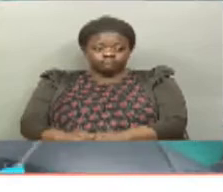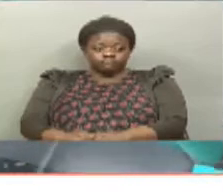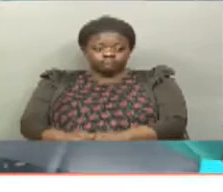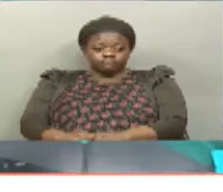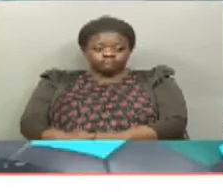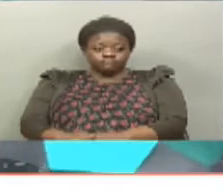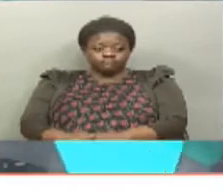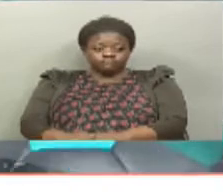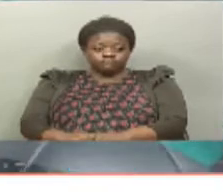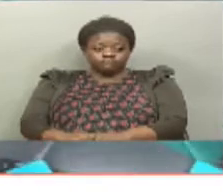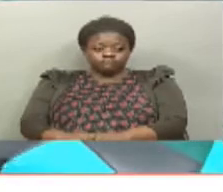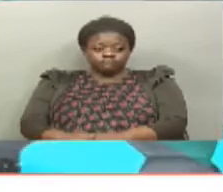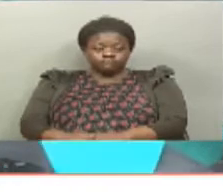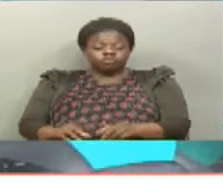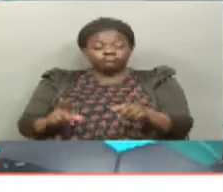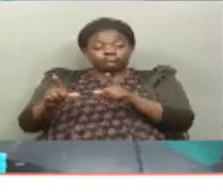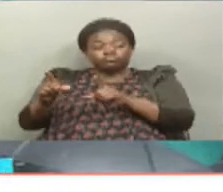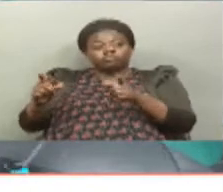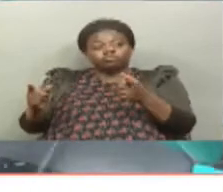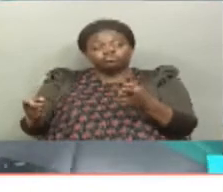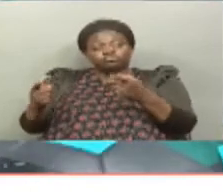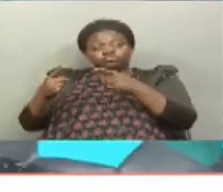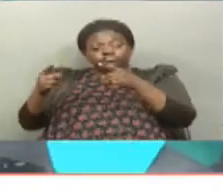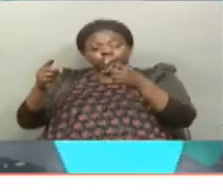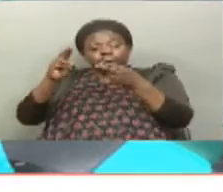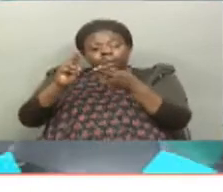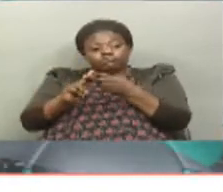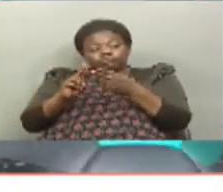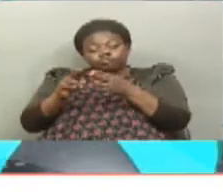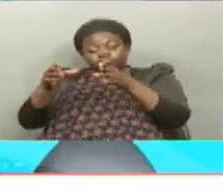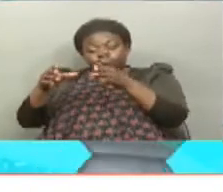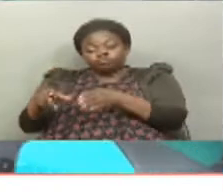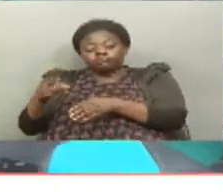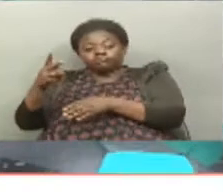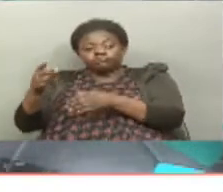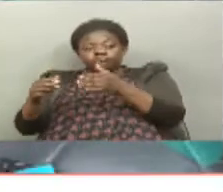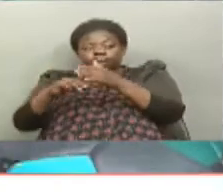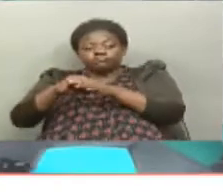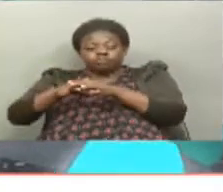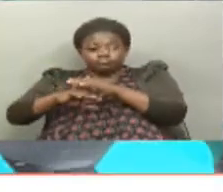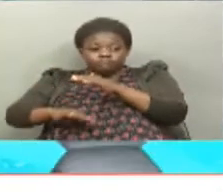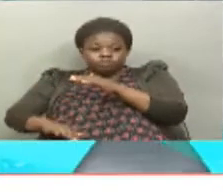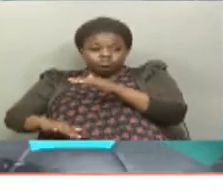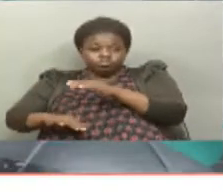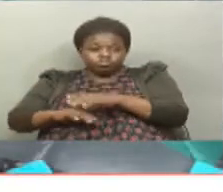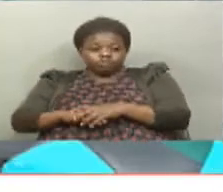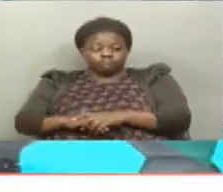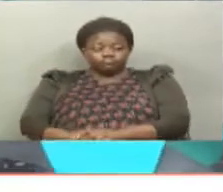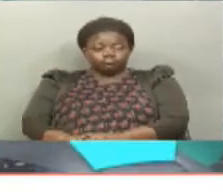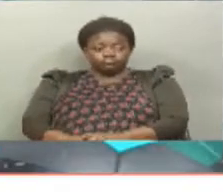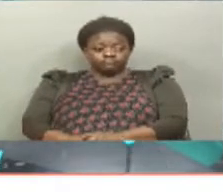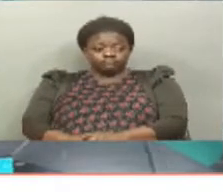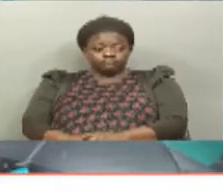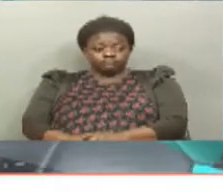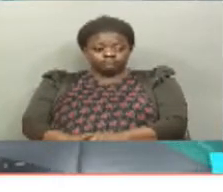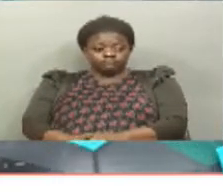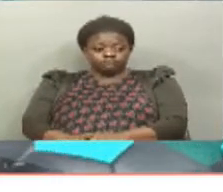wankulu kukukusande. Nga mliji ya season ya tanika kulokutano. Klabu bilizoka zazigendo kusalibu wako.